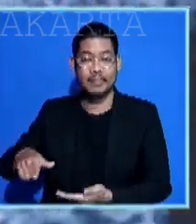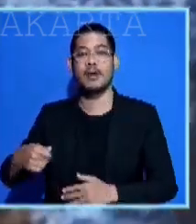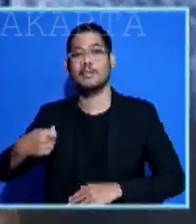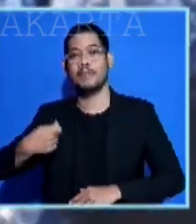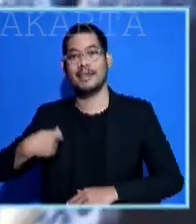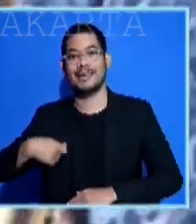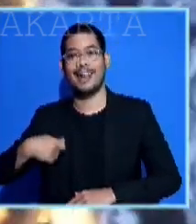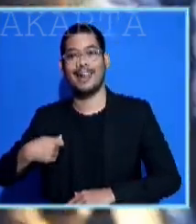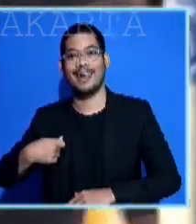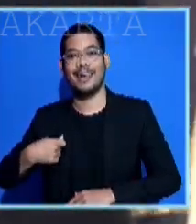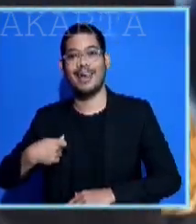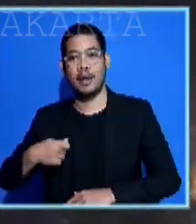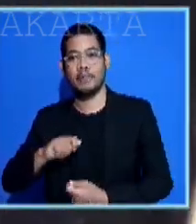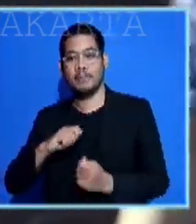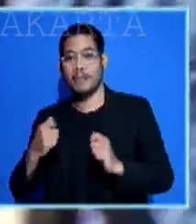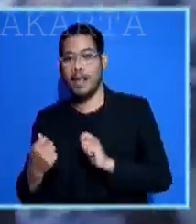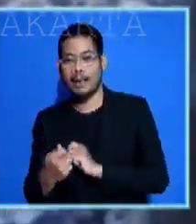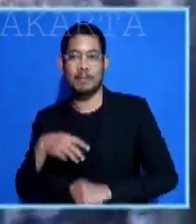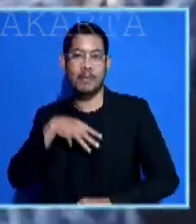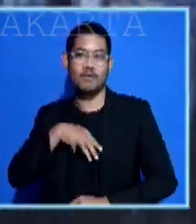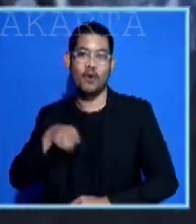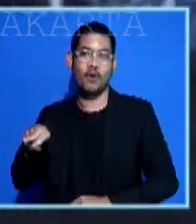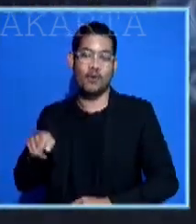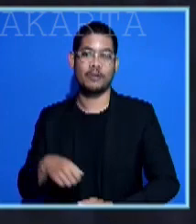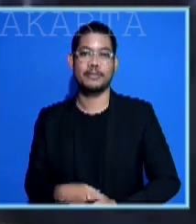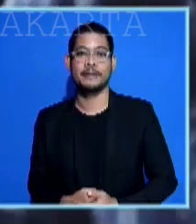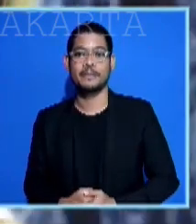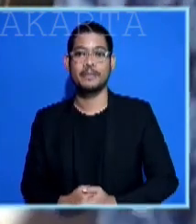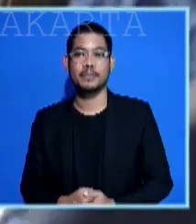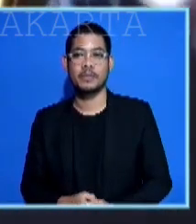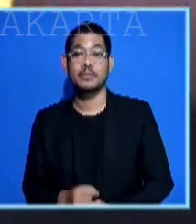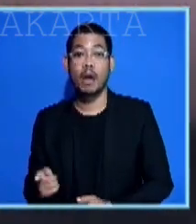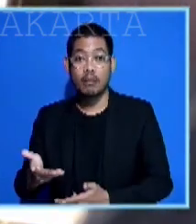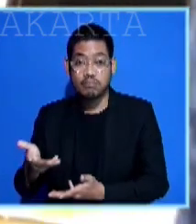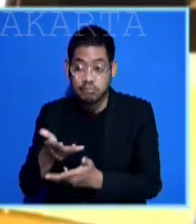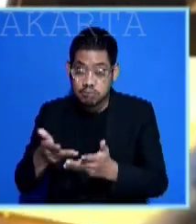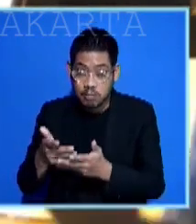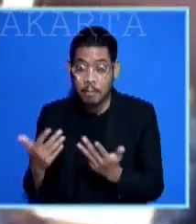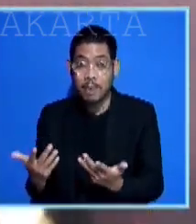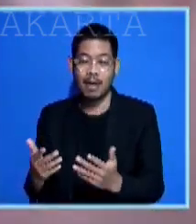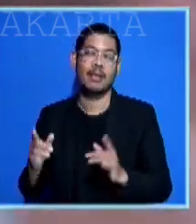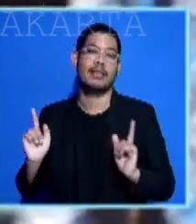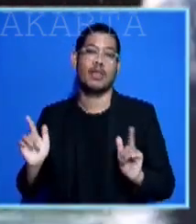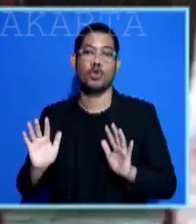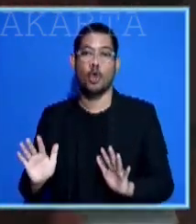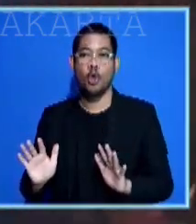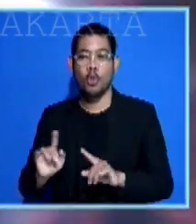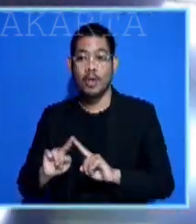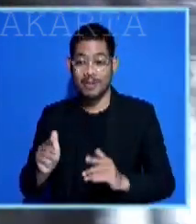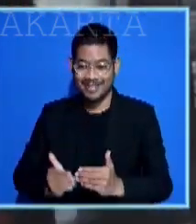menggantikan Mahfud MD. Dirinya menyatakan hanya membahas pembahasan ringan-ringan saja serta menyinggung isu kondisi pasca